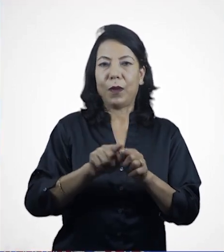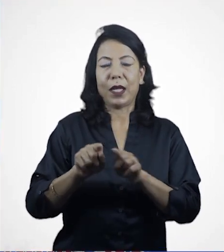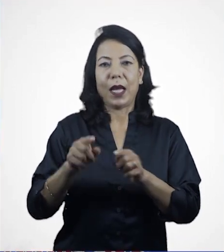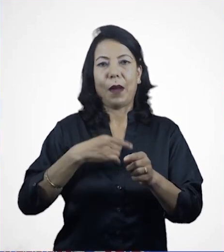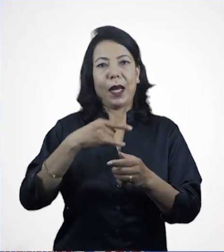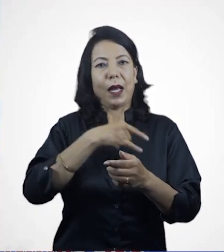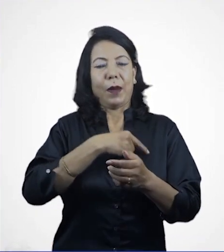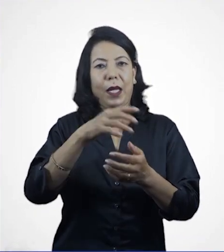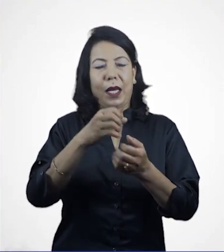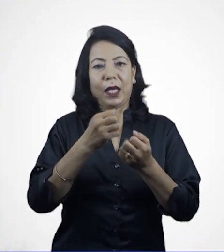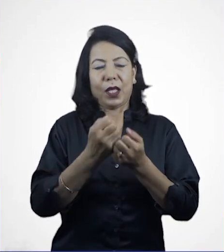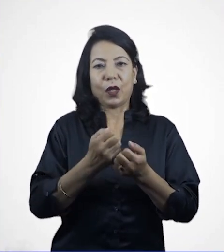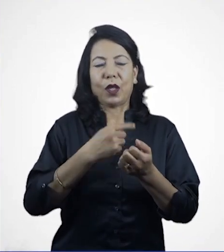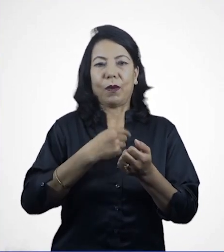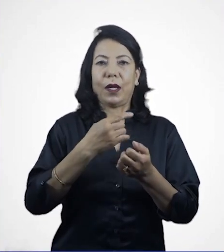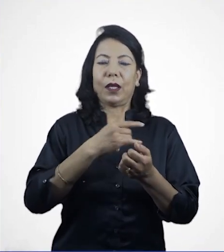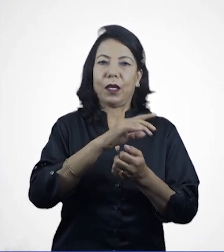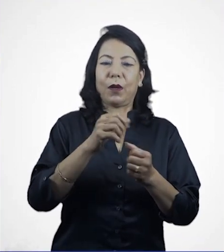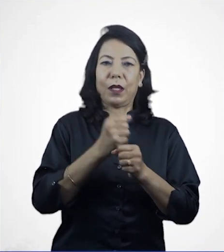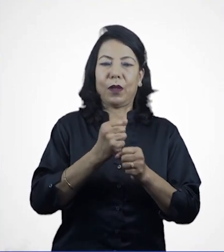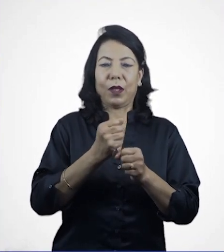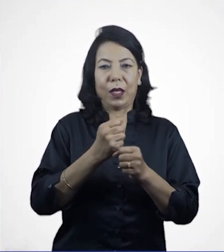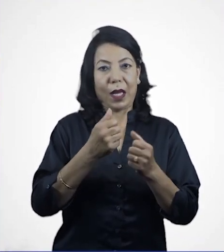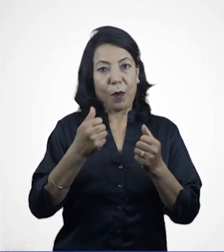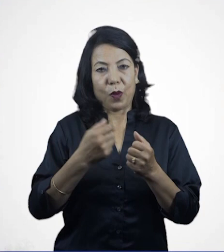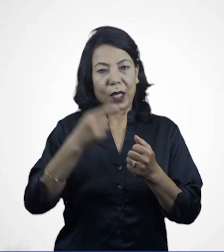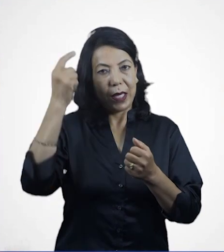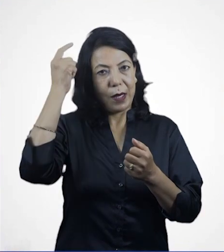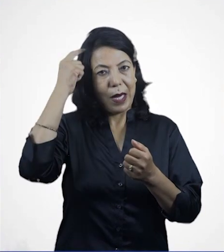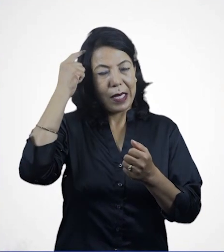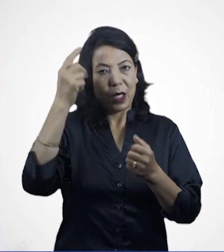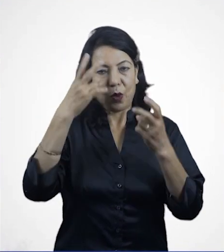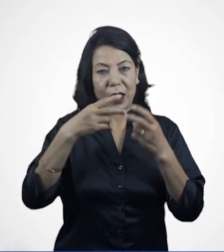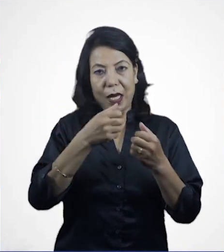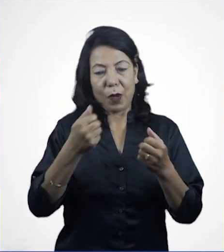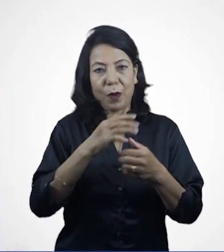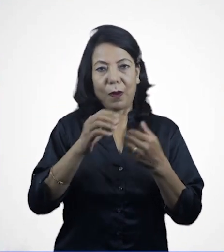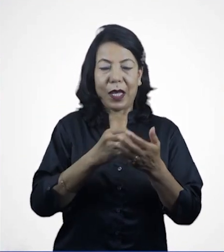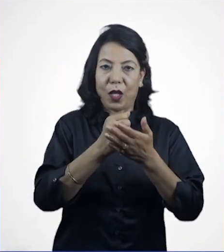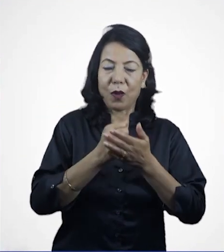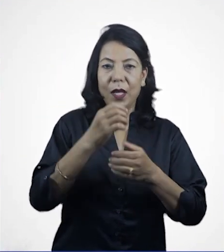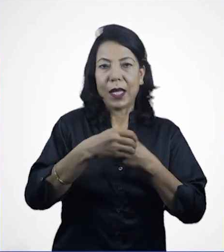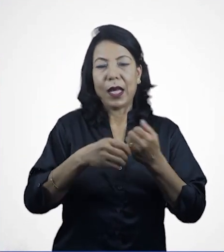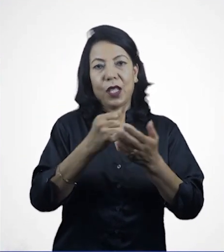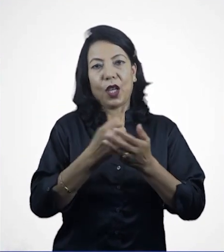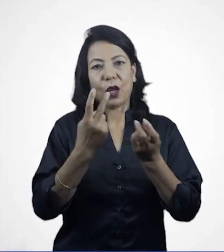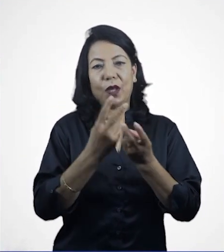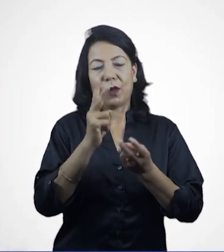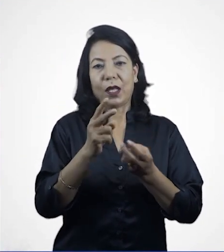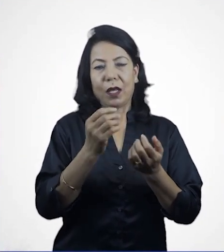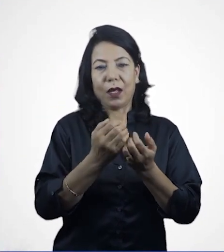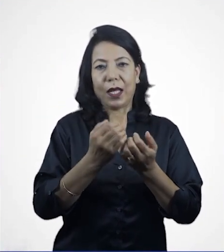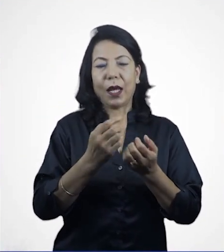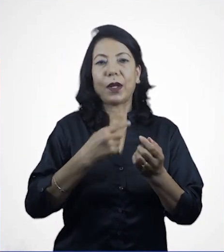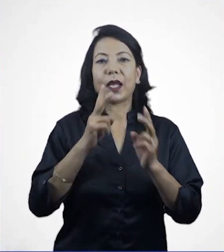गरना सक्छा। ते लिगर दाएंगो को महानसिक स्वास्थ राम्रहुनेवाई, परिवार लाई साहेग उने बाई देशलाई साहेग उने यानि यह